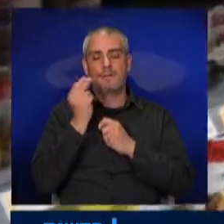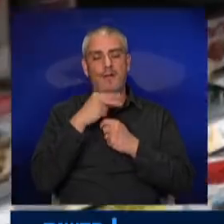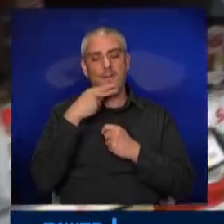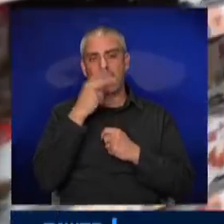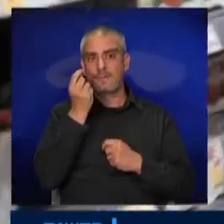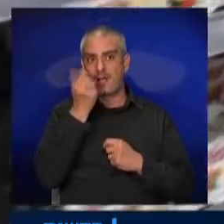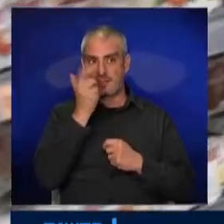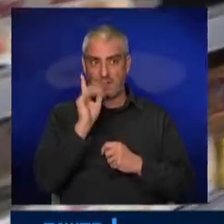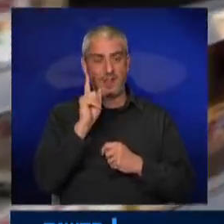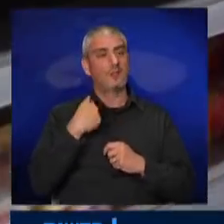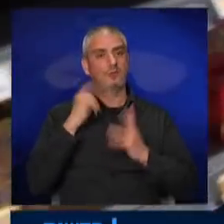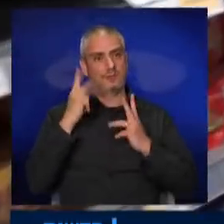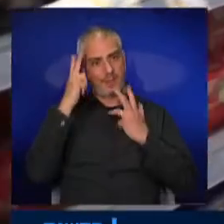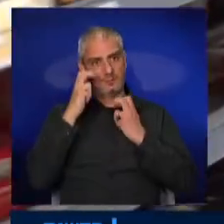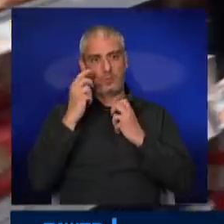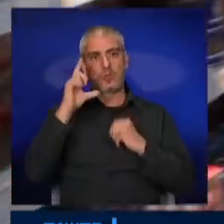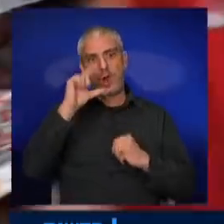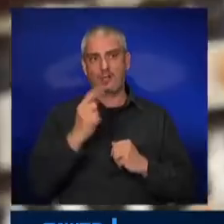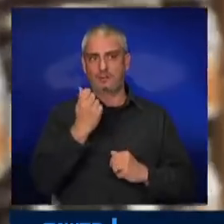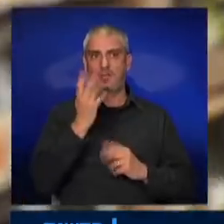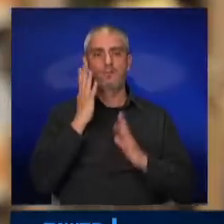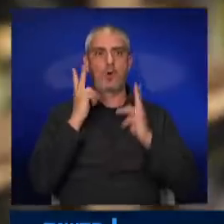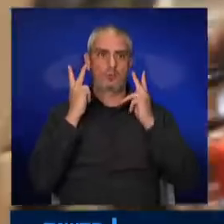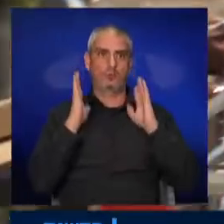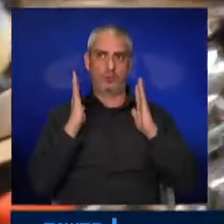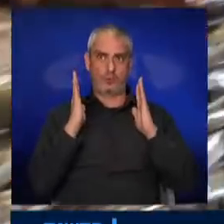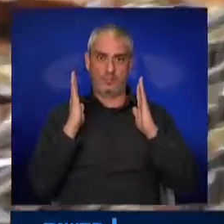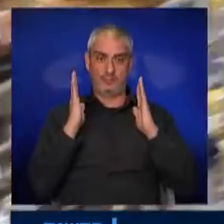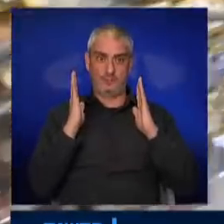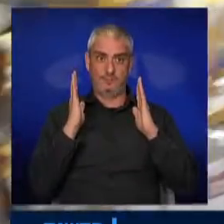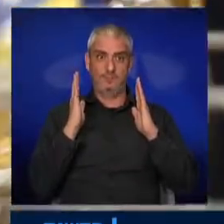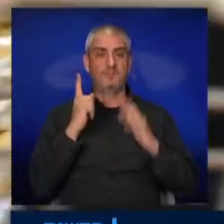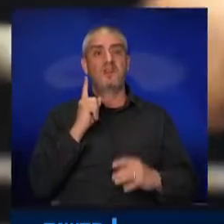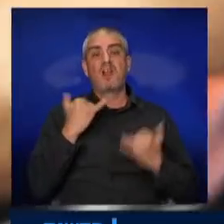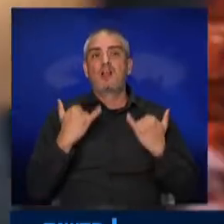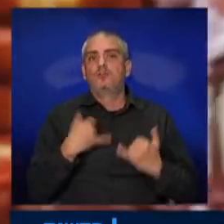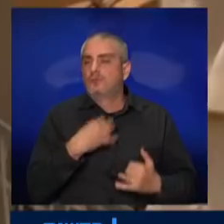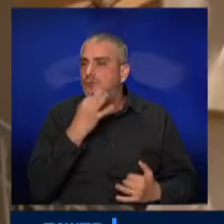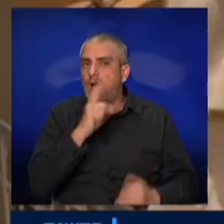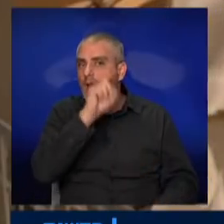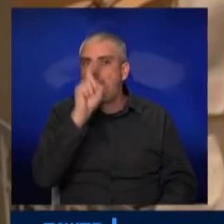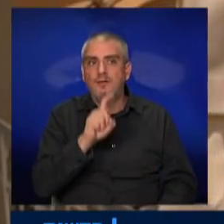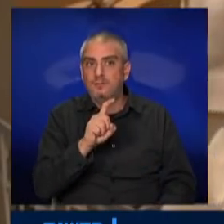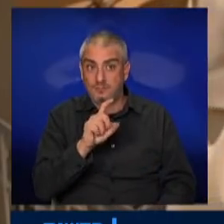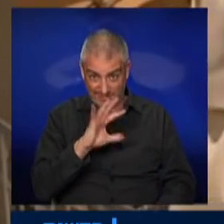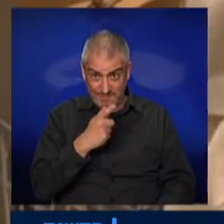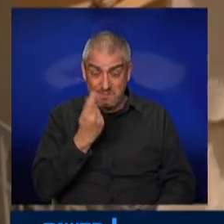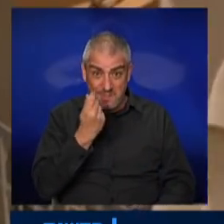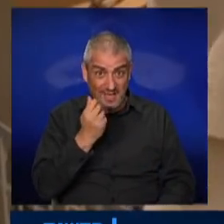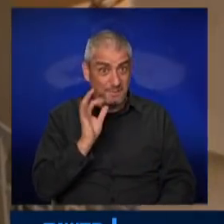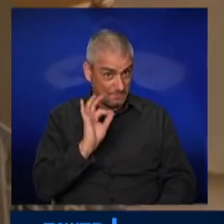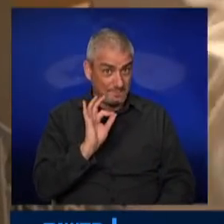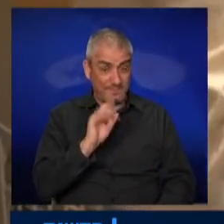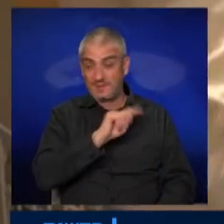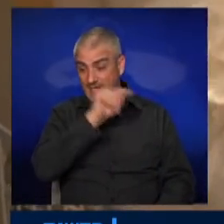קטנה, אז אנחנו צריכים לצפות להוזלת מחיר מאוד משמעותית. אבל כעת שאלת השאלות היא, האם המחירים האלו